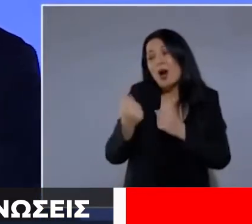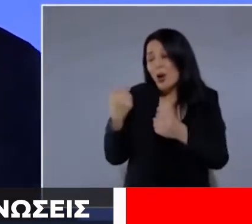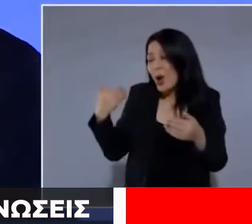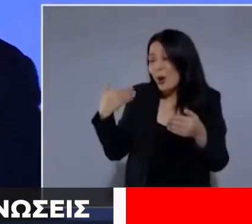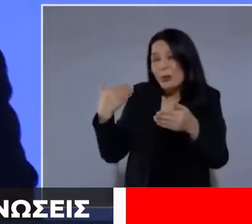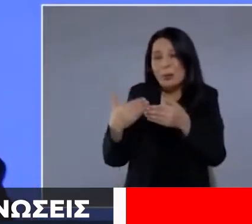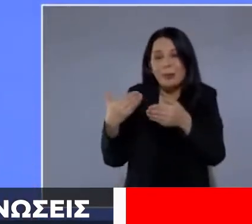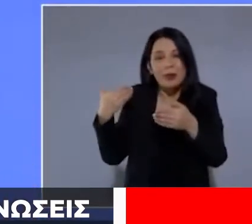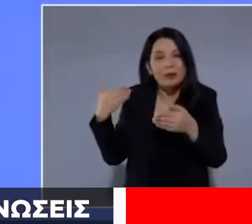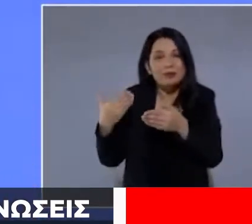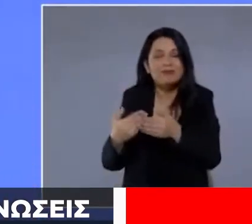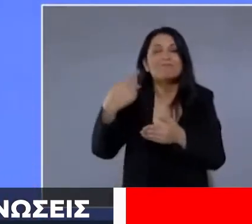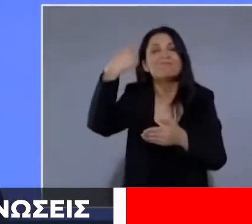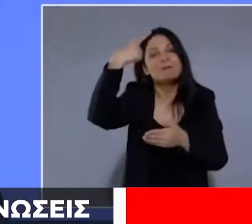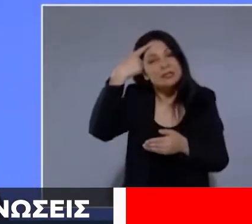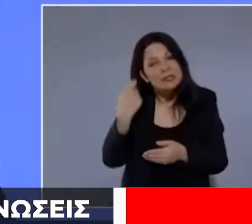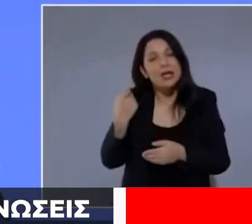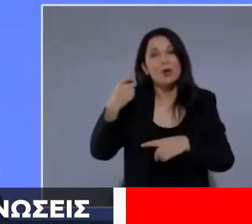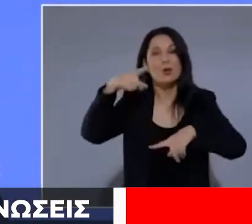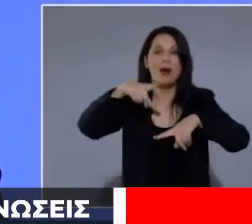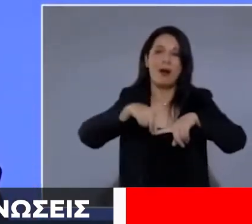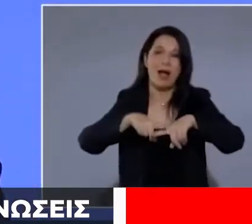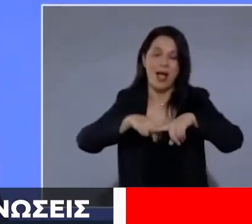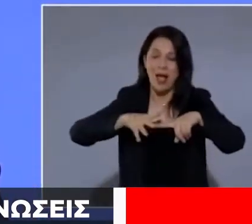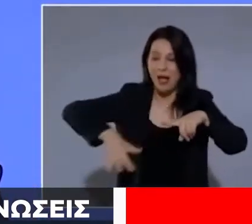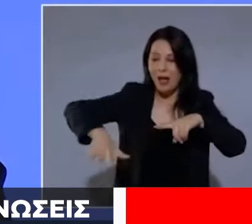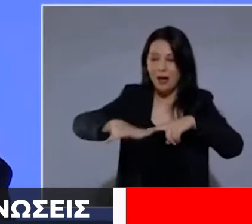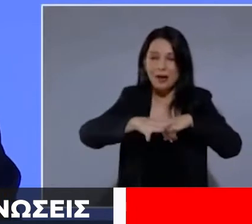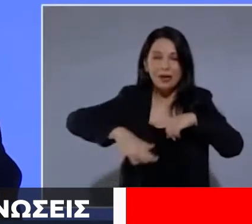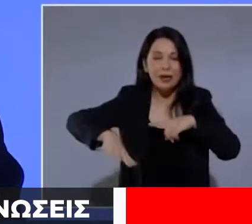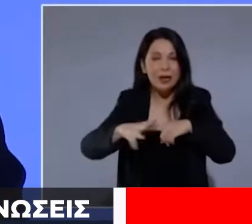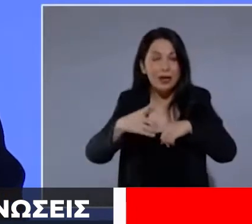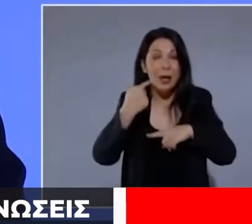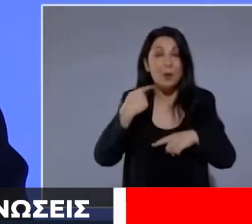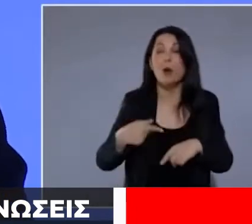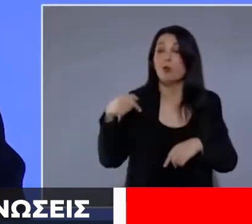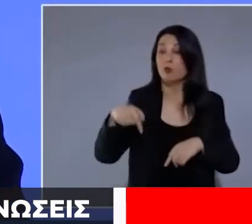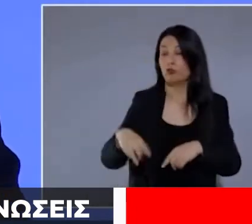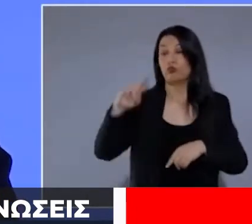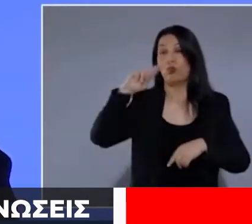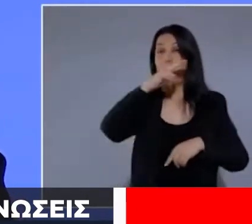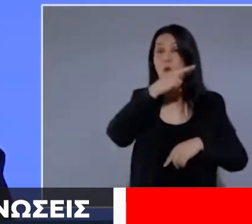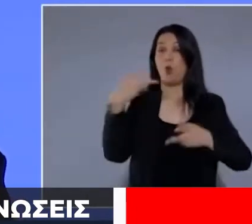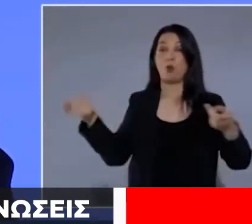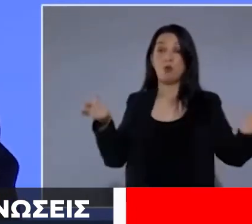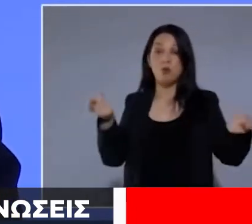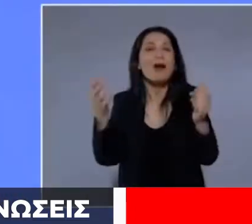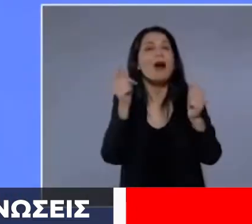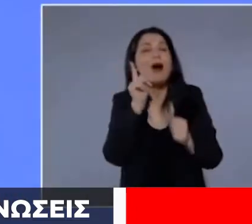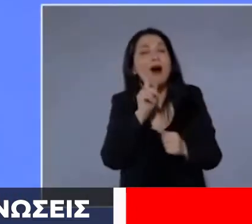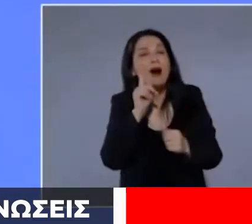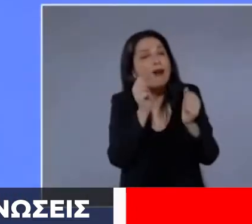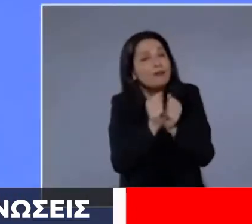και για την περιφέρεια Κεντρικής Μακεδονίας. Καθώς από την Θεσσαλονίκη, ο Πρωθυπουργός της χώρας, Κυριακός Μητσοτάκης, αλλά και ο